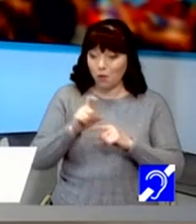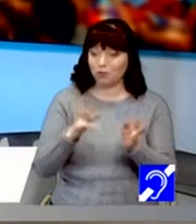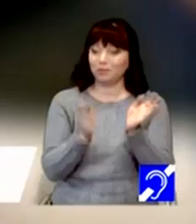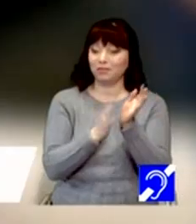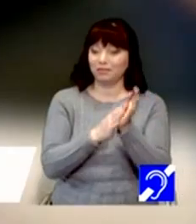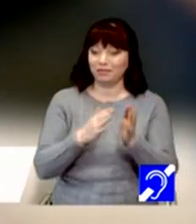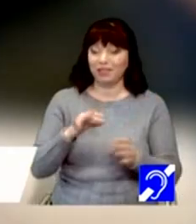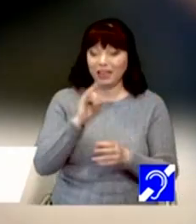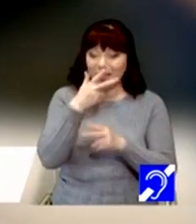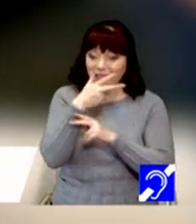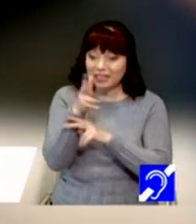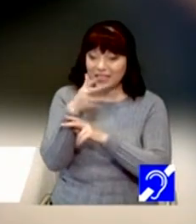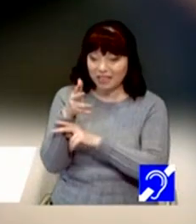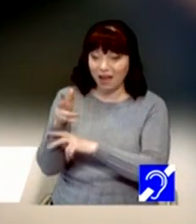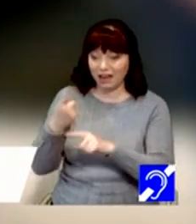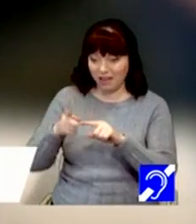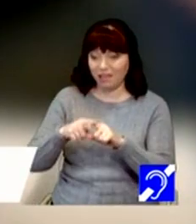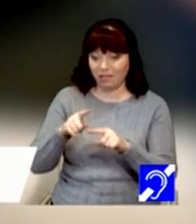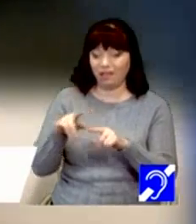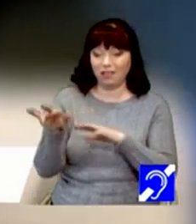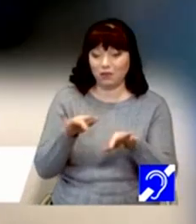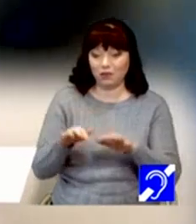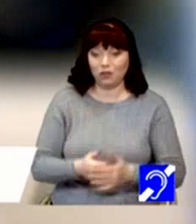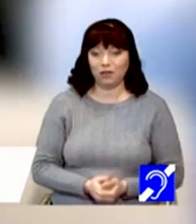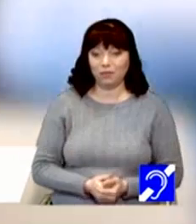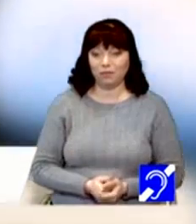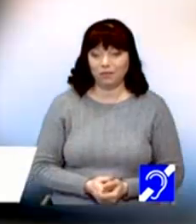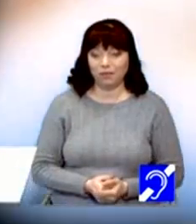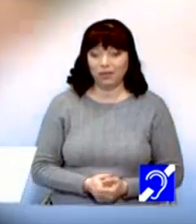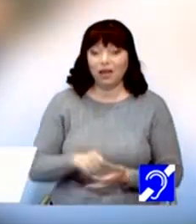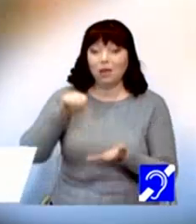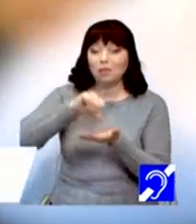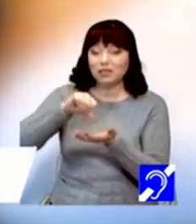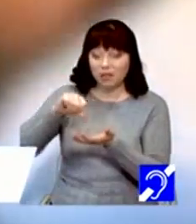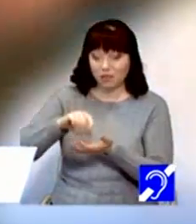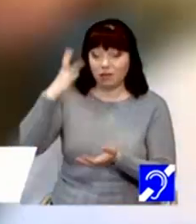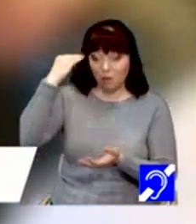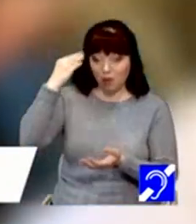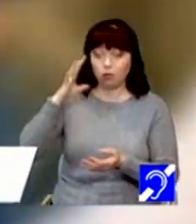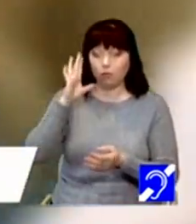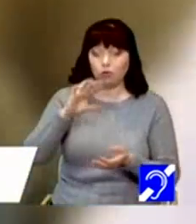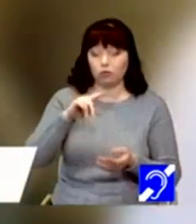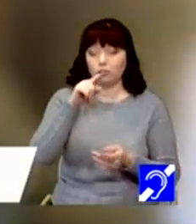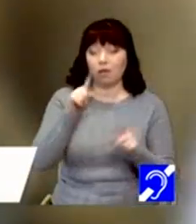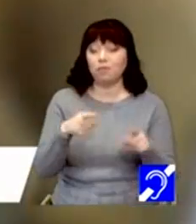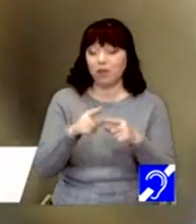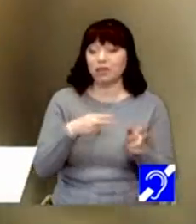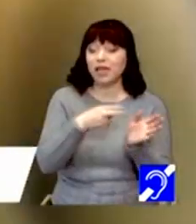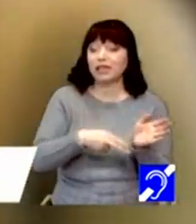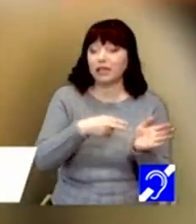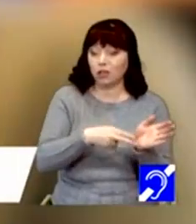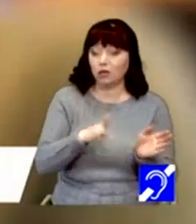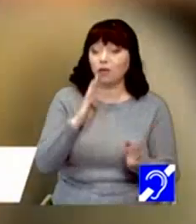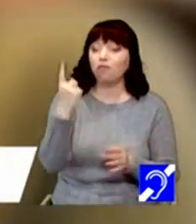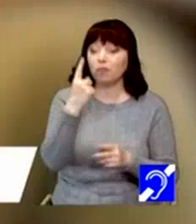au ezitat să filmeze momentul artistic pfai prezentați Republicii Moldova vor evolua cu piesa trenulețul în